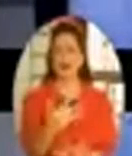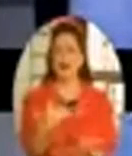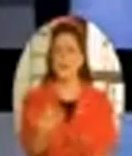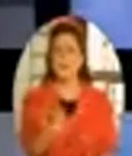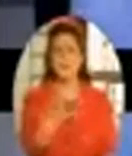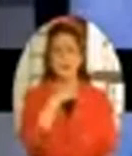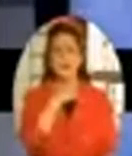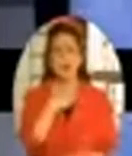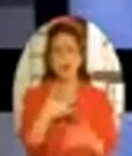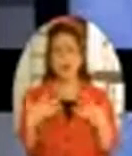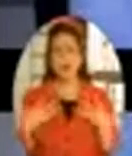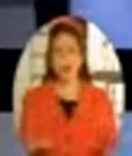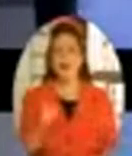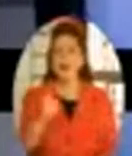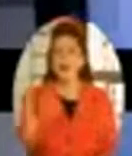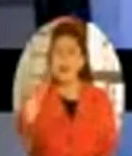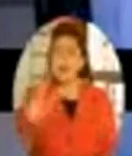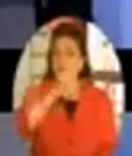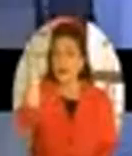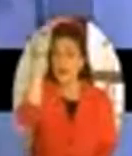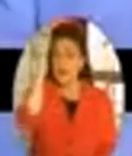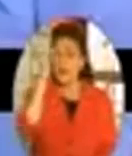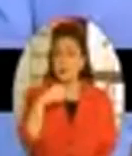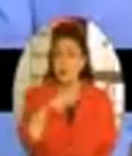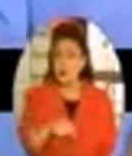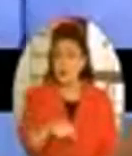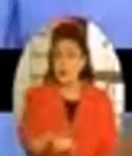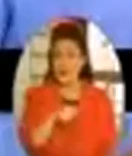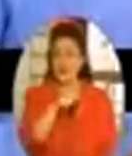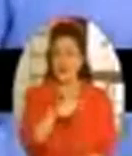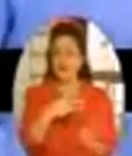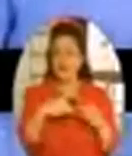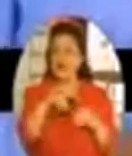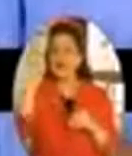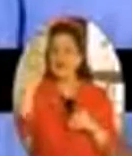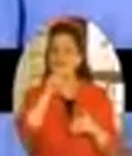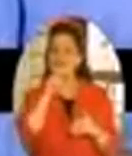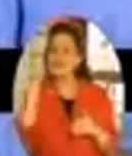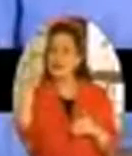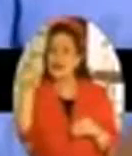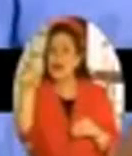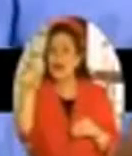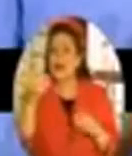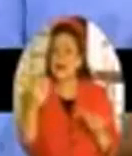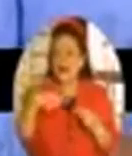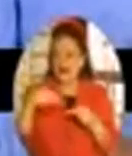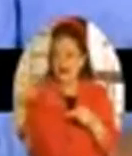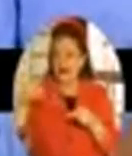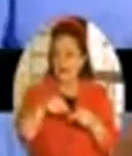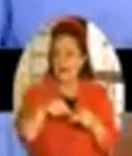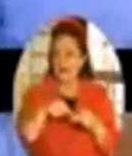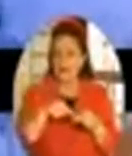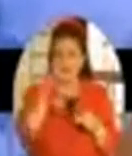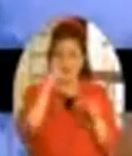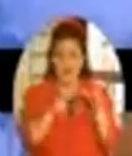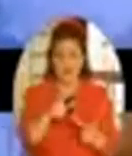גדולה. צריך להבין דבר אחד, שהדרוזים בישראל הם חלק מהמשפחות האלה שנמצאות בסוריה. החלבים למשל, הם באו מחלב. ואנשים שנמצאים בחדר